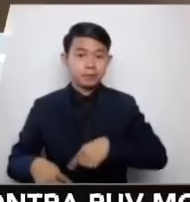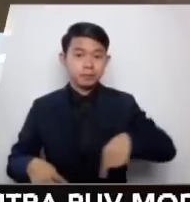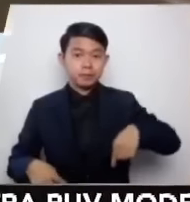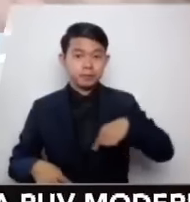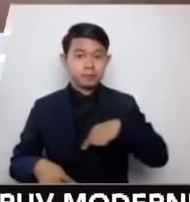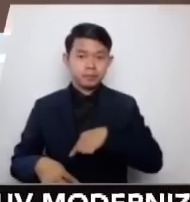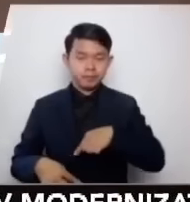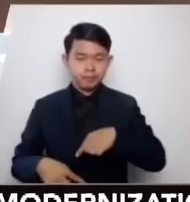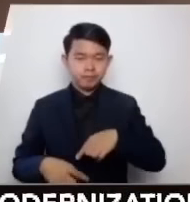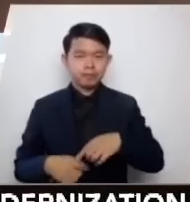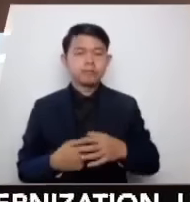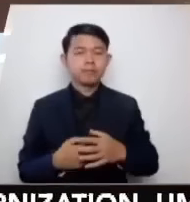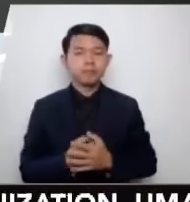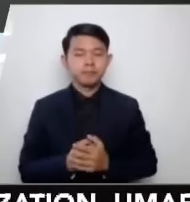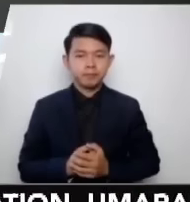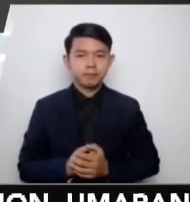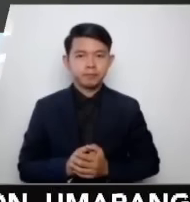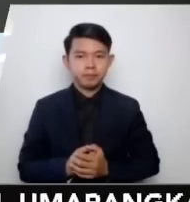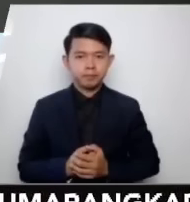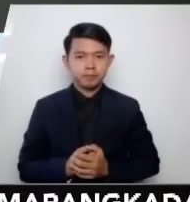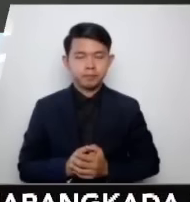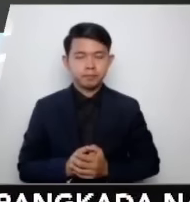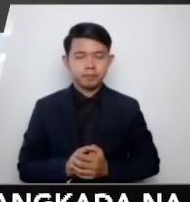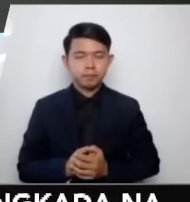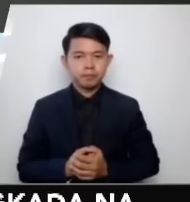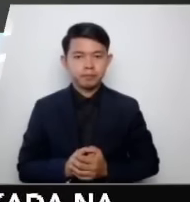was. Mahigit 60 kapsul o